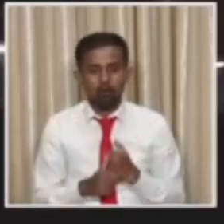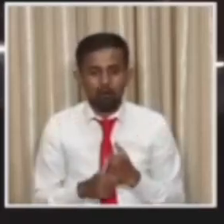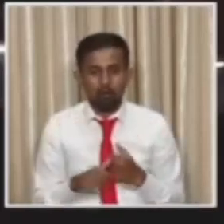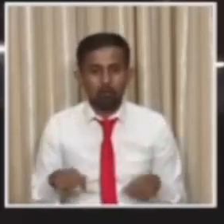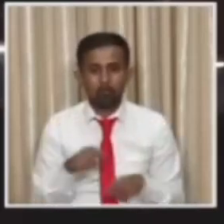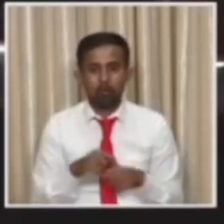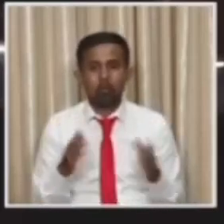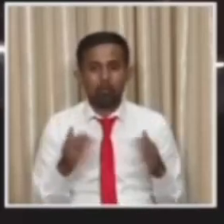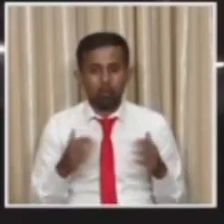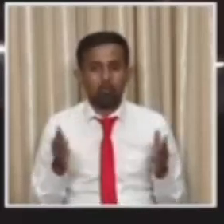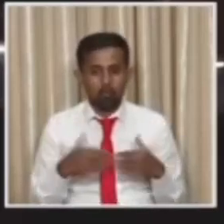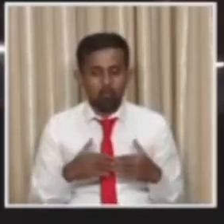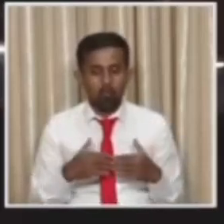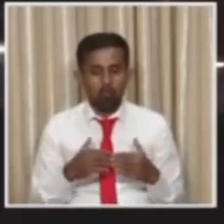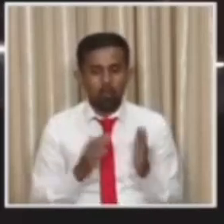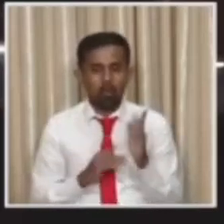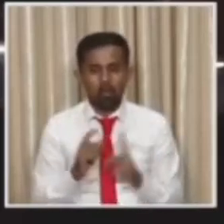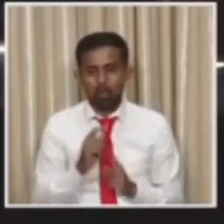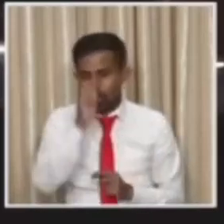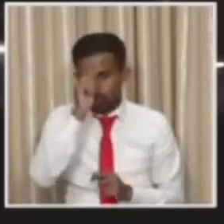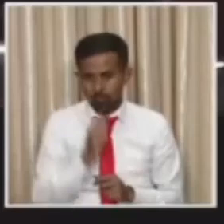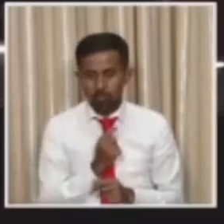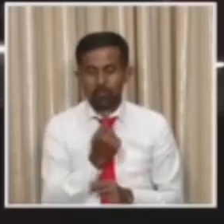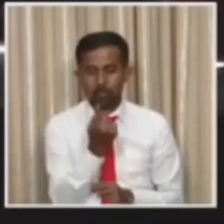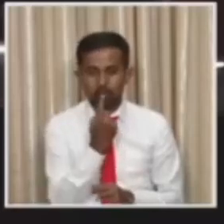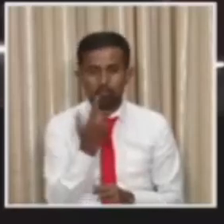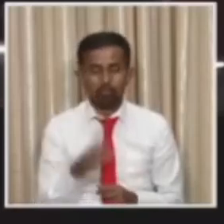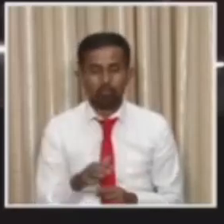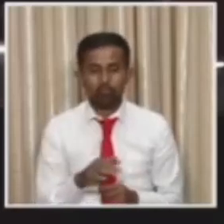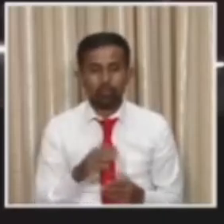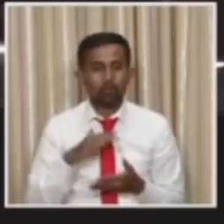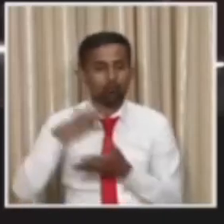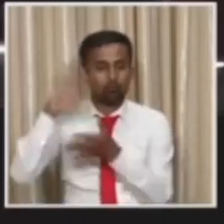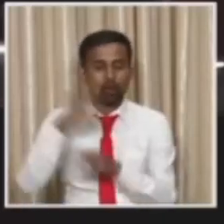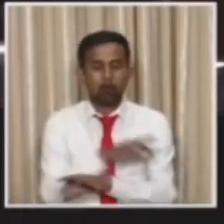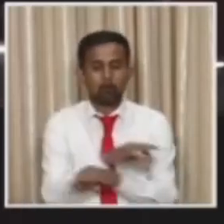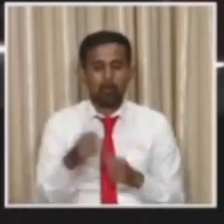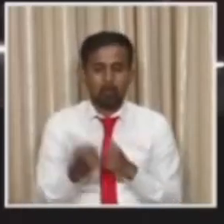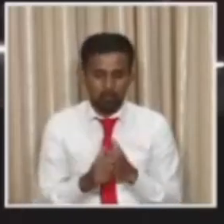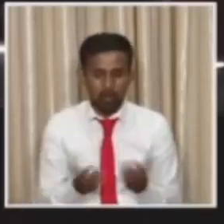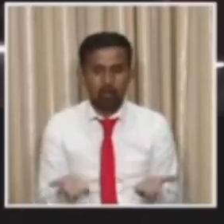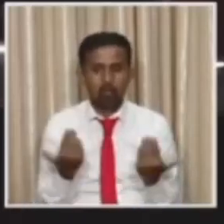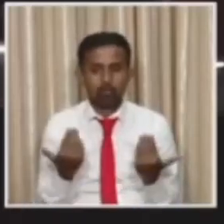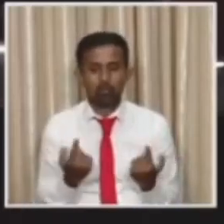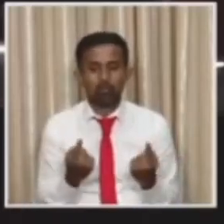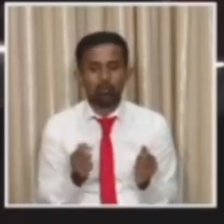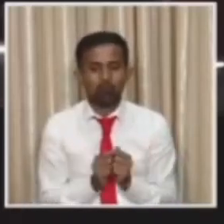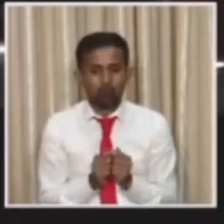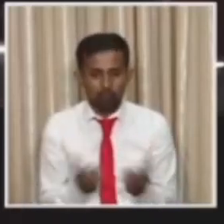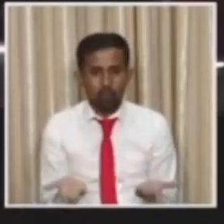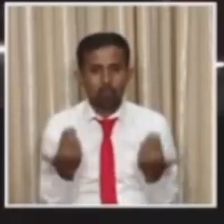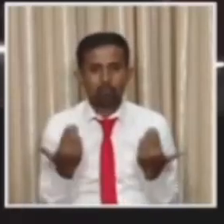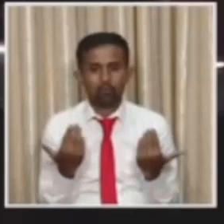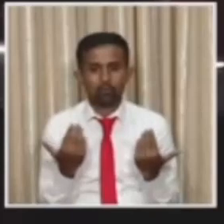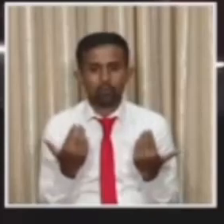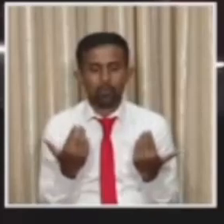මේ වෙනකොට කටයුතු කරගෙන යනවා. ගරු අමාත්‍යතුමා අපිට දැනුවත් කරලා තියෙනවා. මේවා එක්ස්පෝර්ට් කරන ක්‍රමවේදයක් අපි හදා ගන්න ඕනේ. ඒවට අවශ්‍ය කටයුතු කරන්න. ඒ